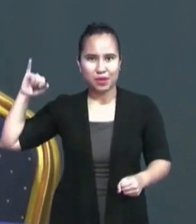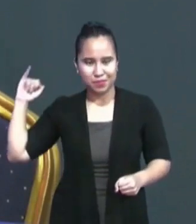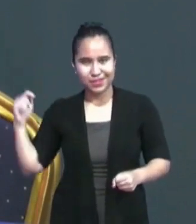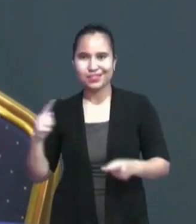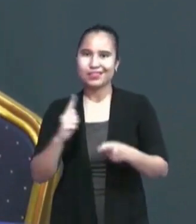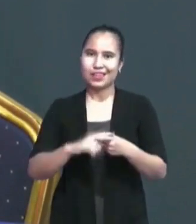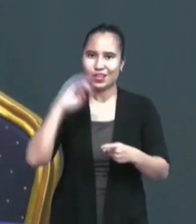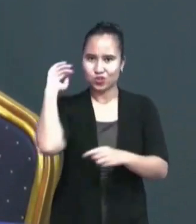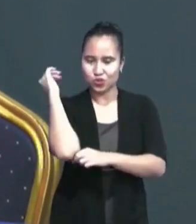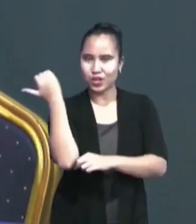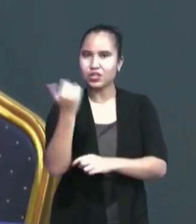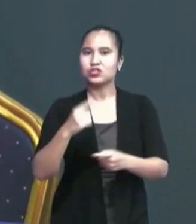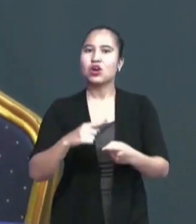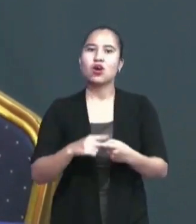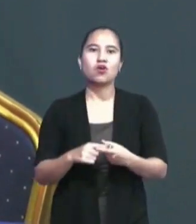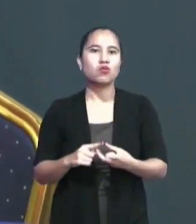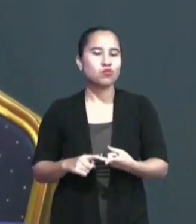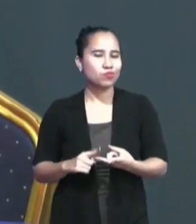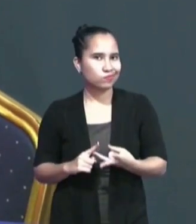Curaçao, de vlucht